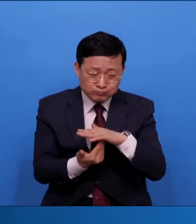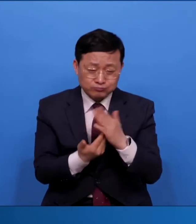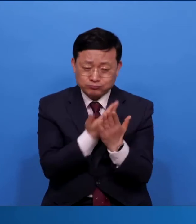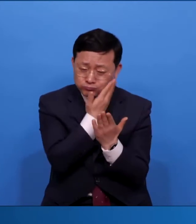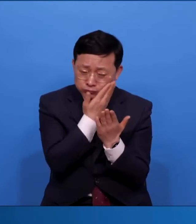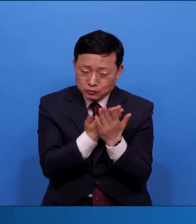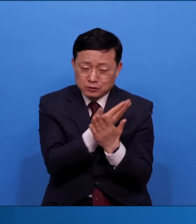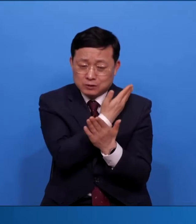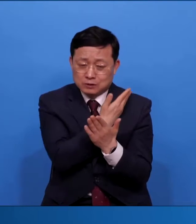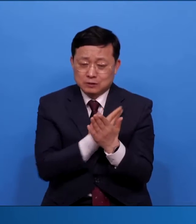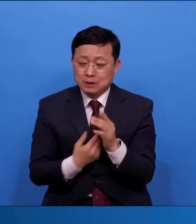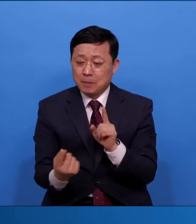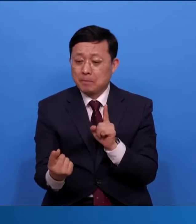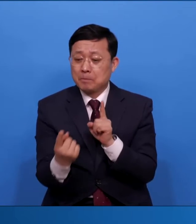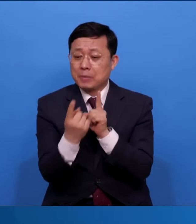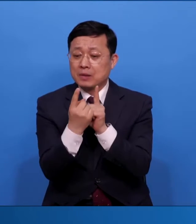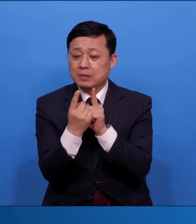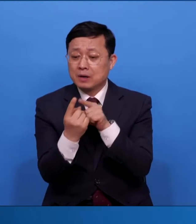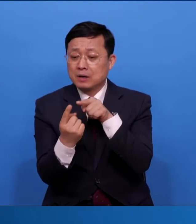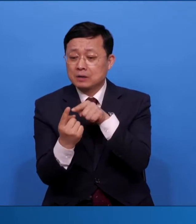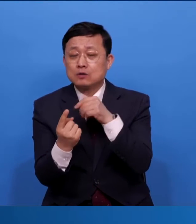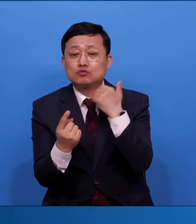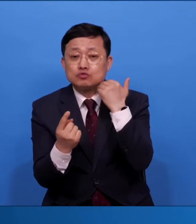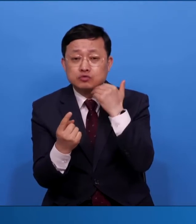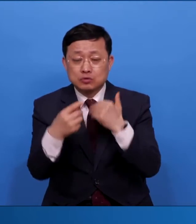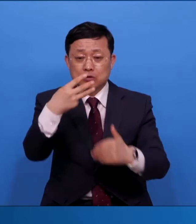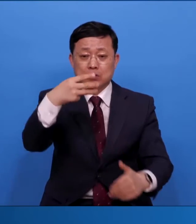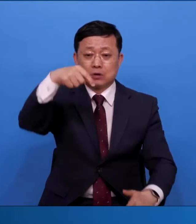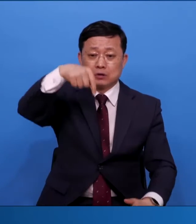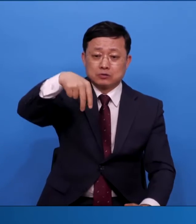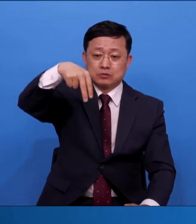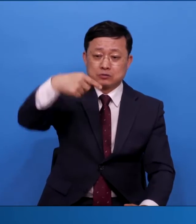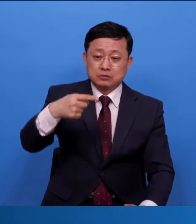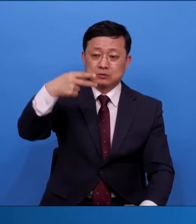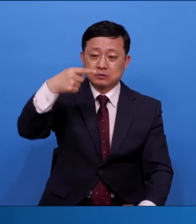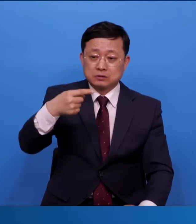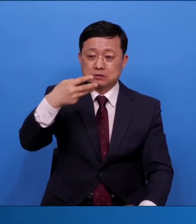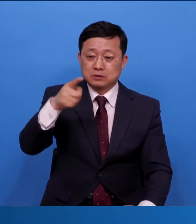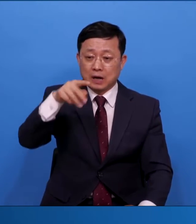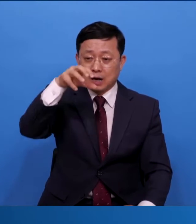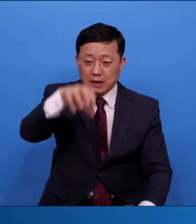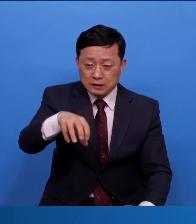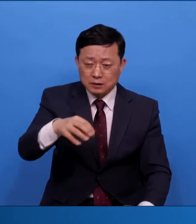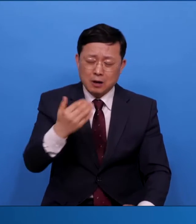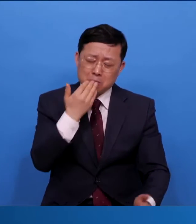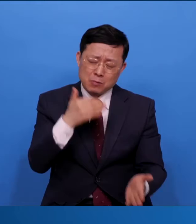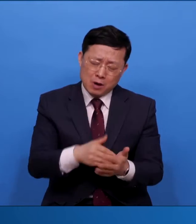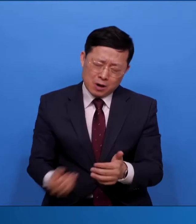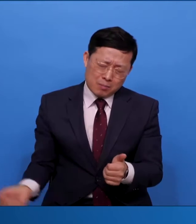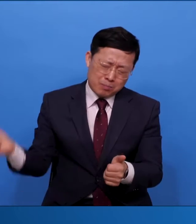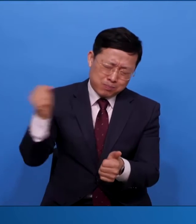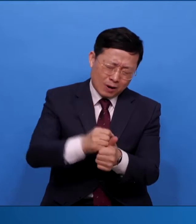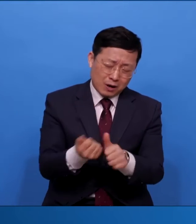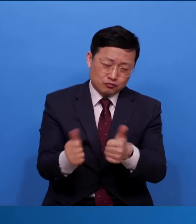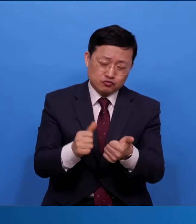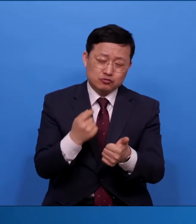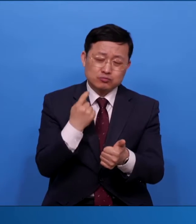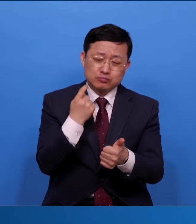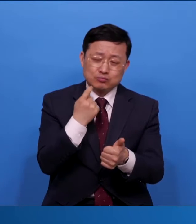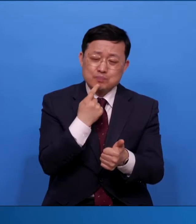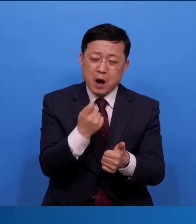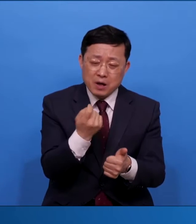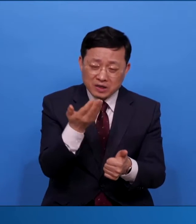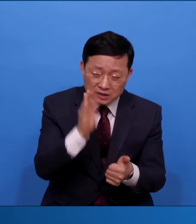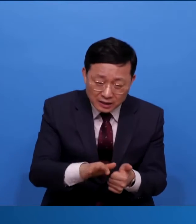保罗被石头打，差一点死的那地方出现了最高的门徒。 누구지요? 是谁呢？ 루스드라에서 돌 맞았는데 루스드라 최고 제자 나왔어요. 누굽니까? 디모데입니다.